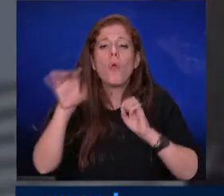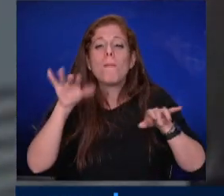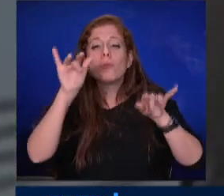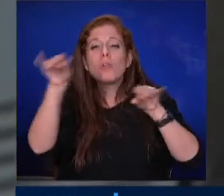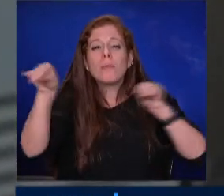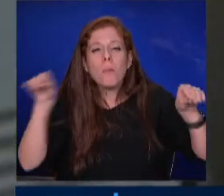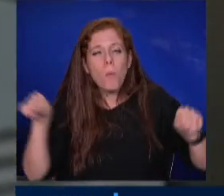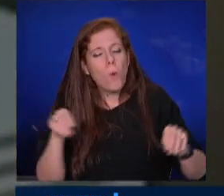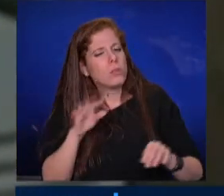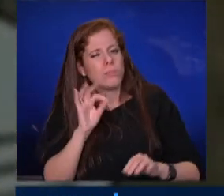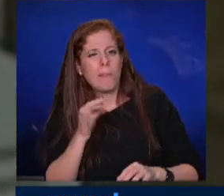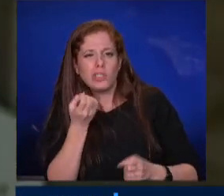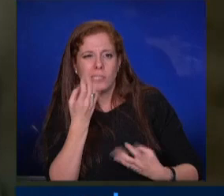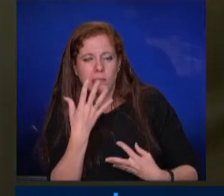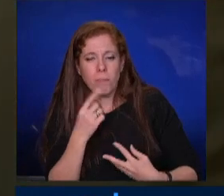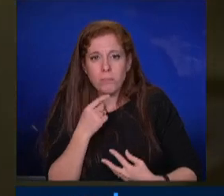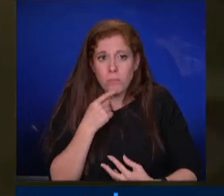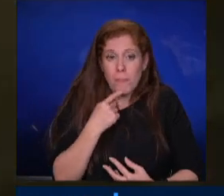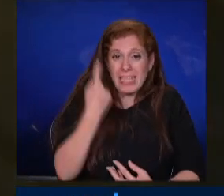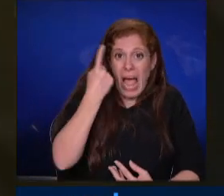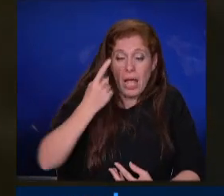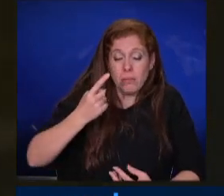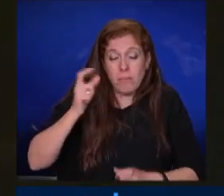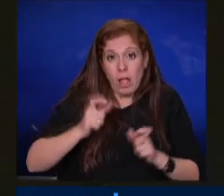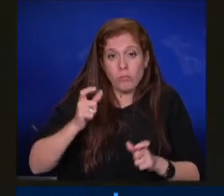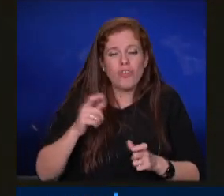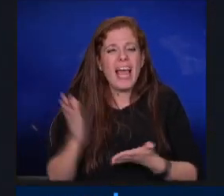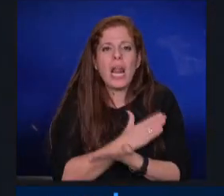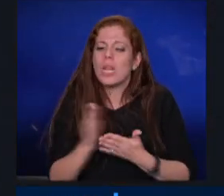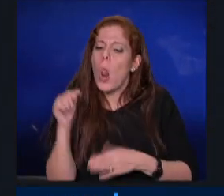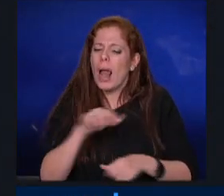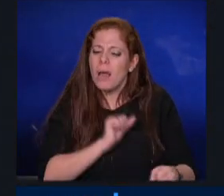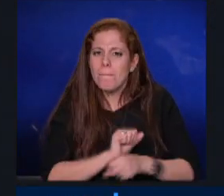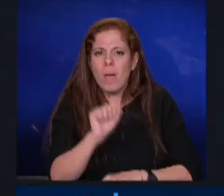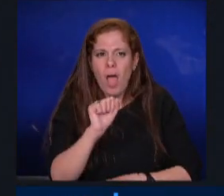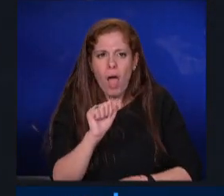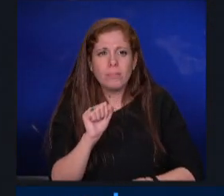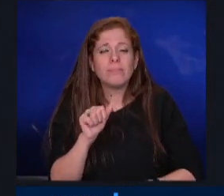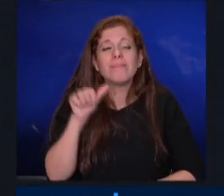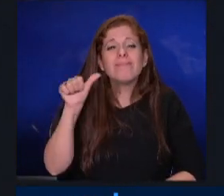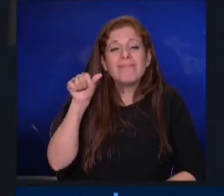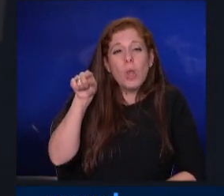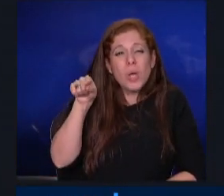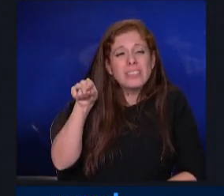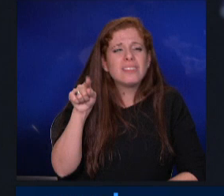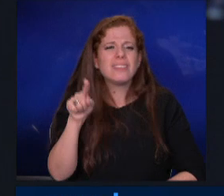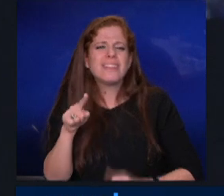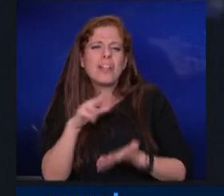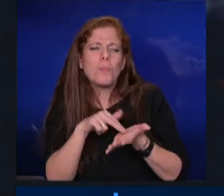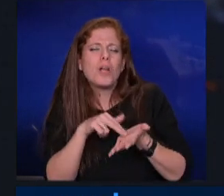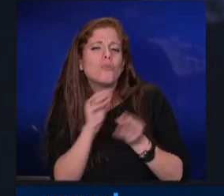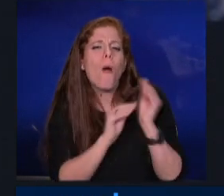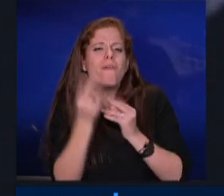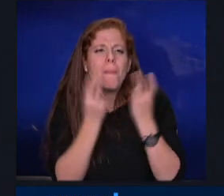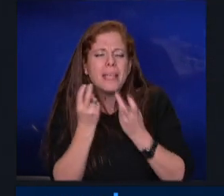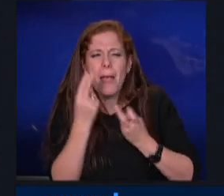לנו אחד מוותיקות היחידה שהחליטה לא להגיע במחאה על המהלך. אוסינט הוא תמונה שלמה שמורכבת ממידע,